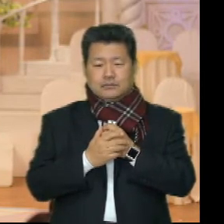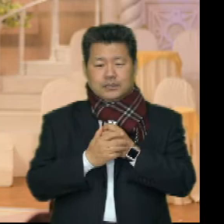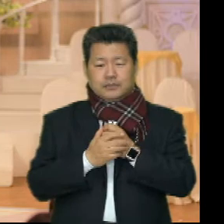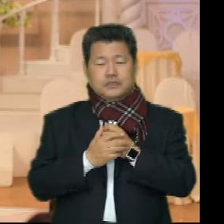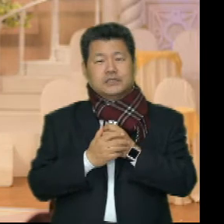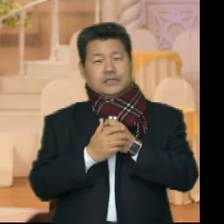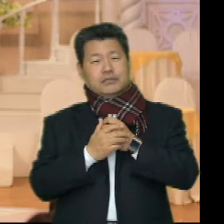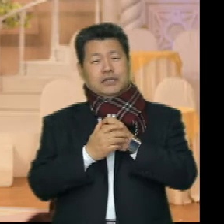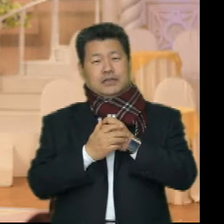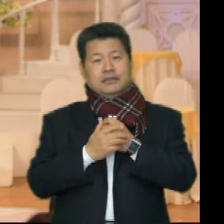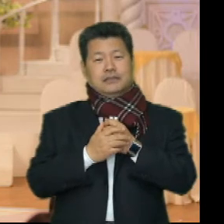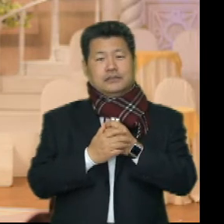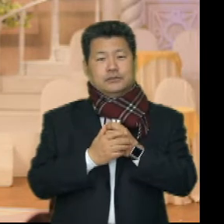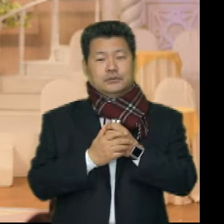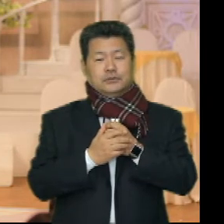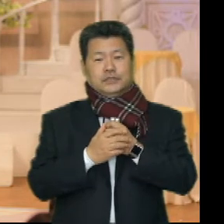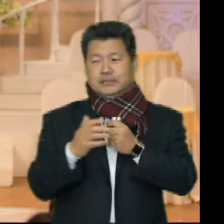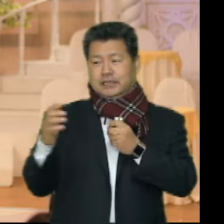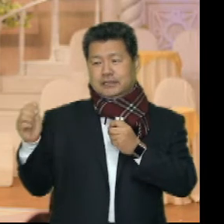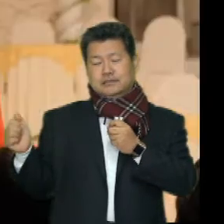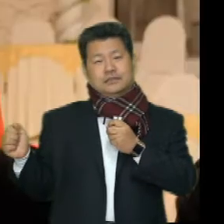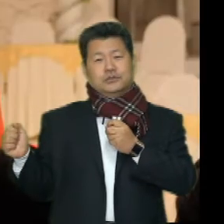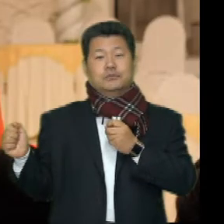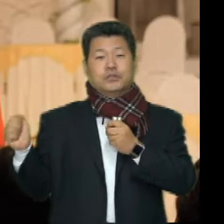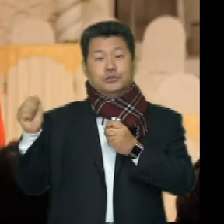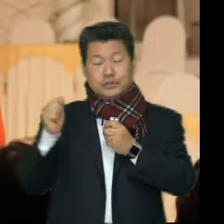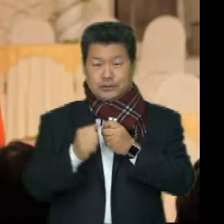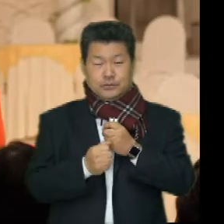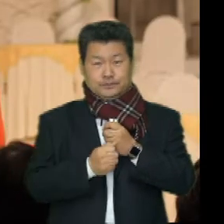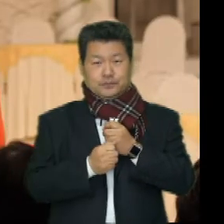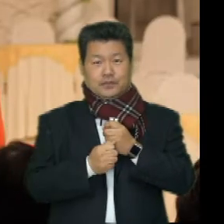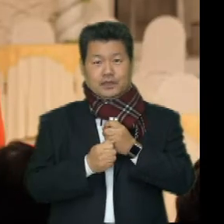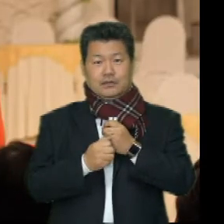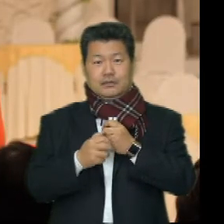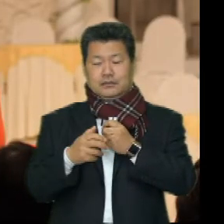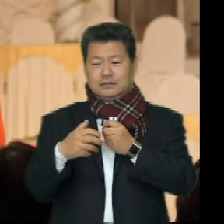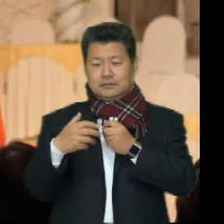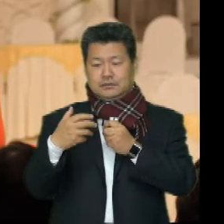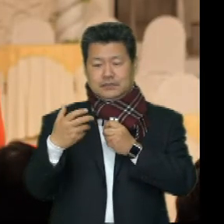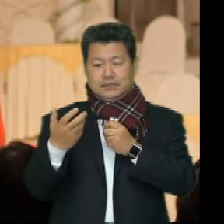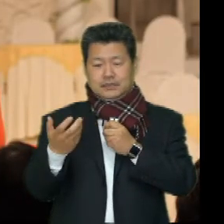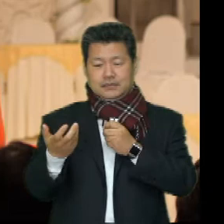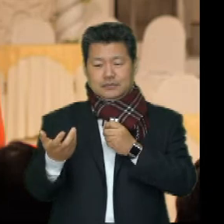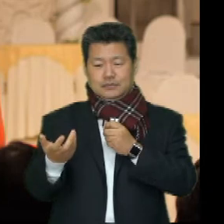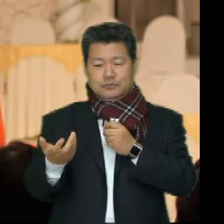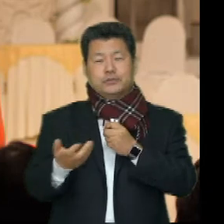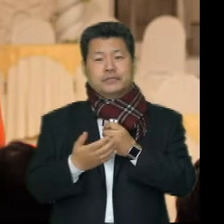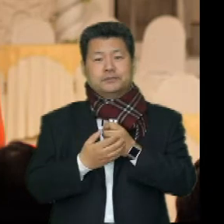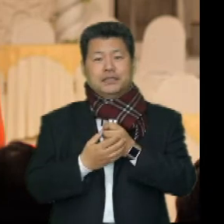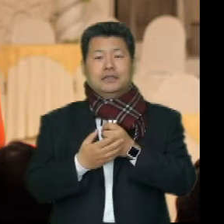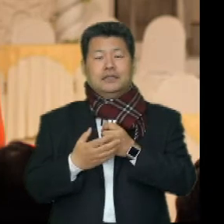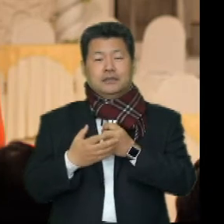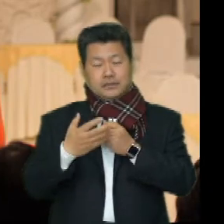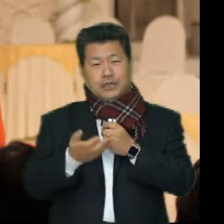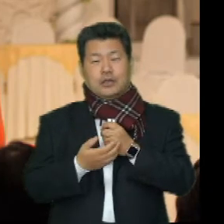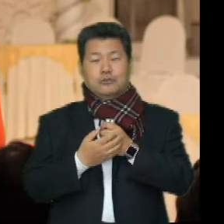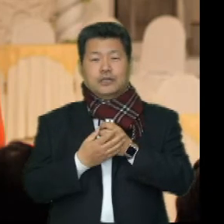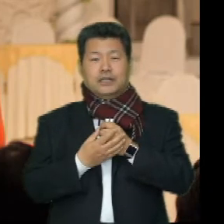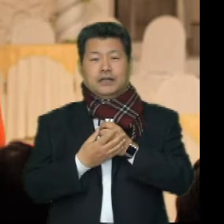제가 너무 적게 줬나 해가지고 이제 차에 있는 걸 좀 더 주려고 이제